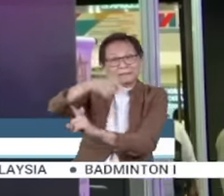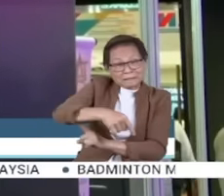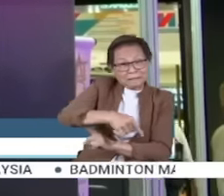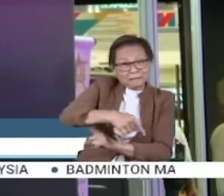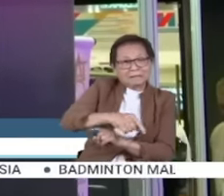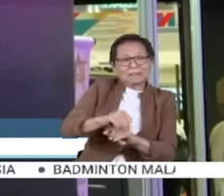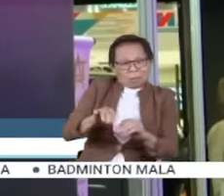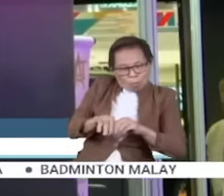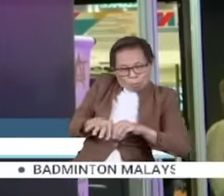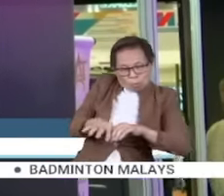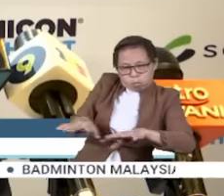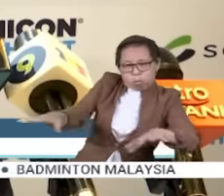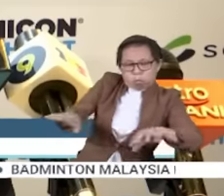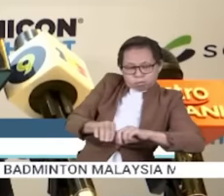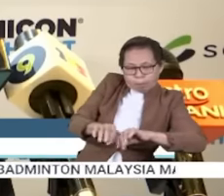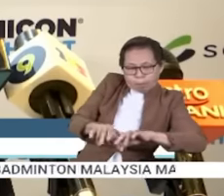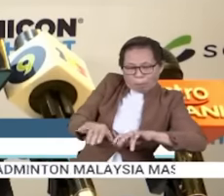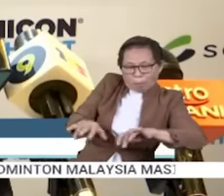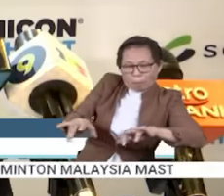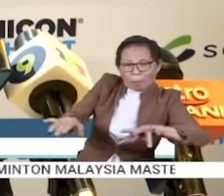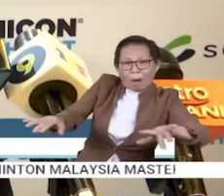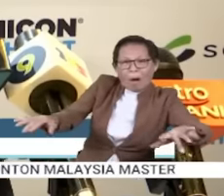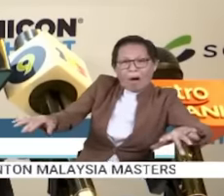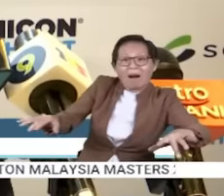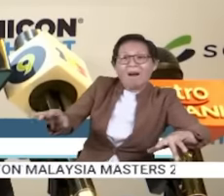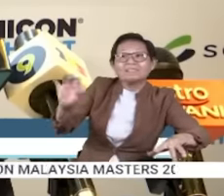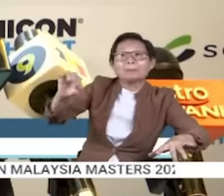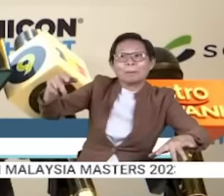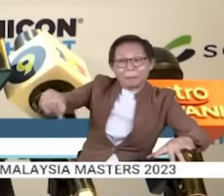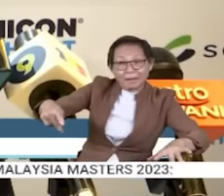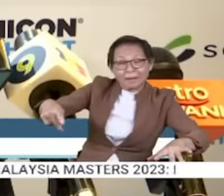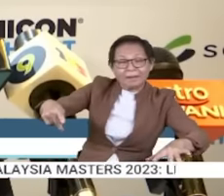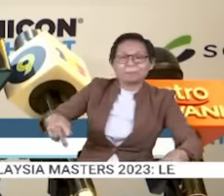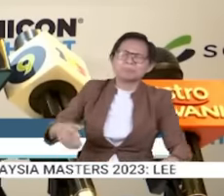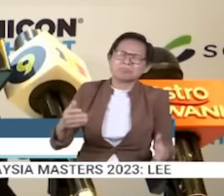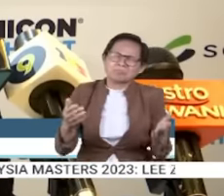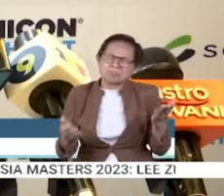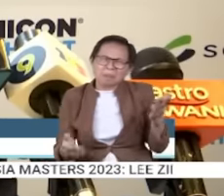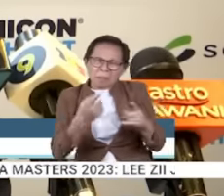ditambah luaskan ke seberang tetapi mungkin